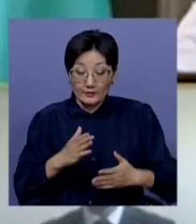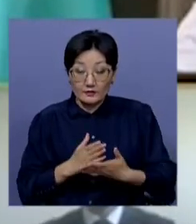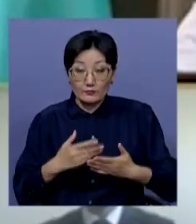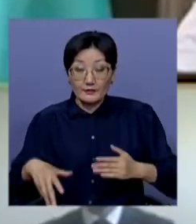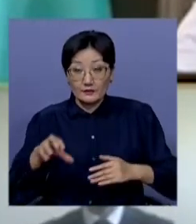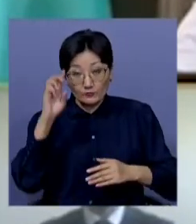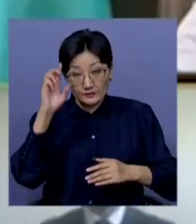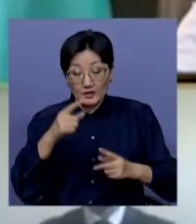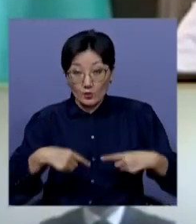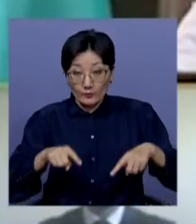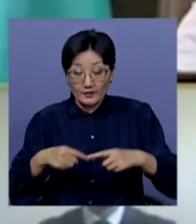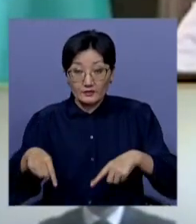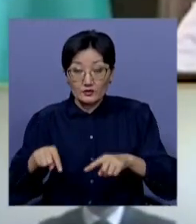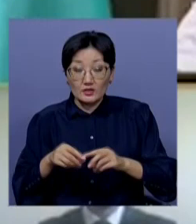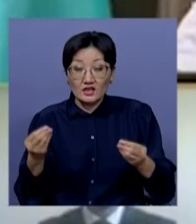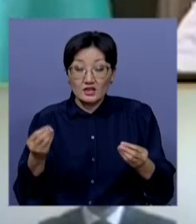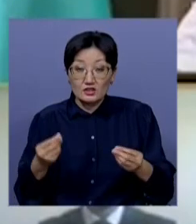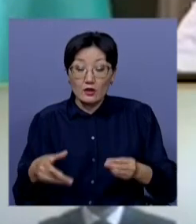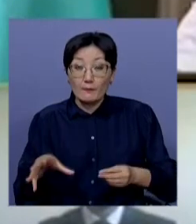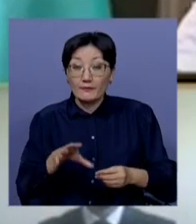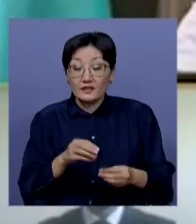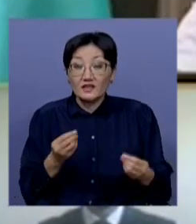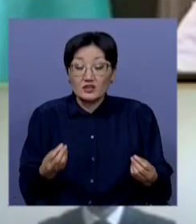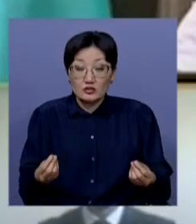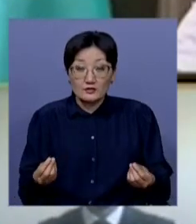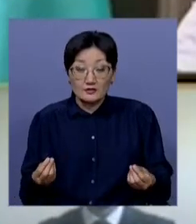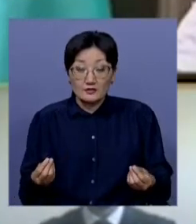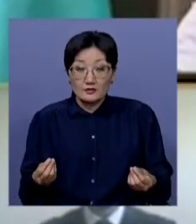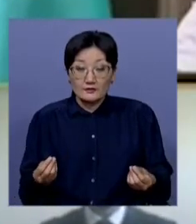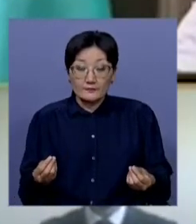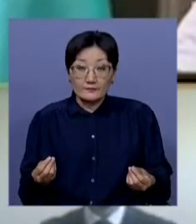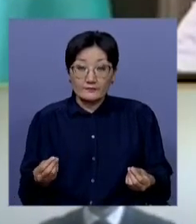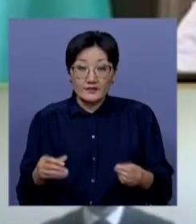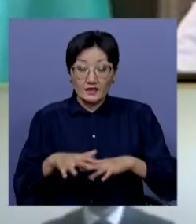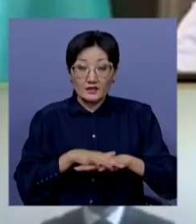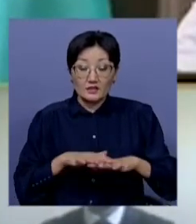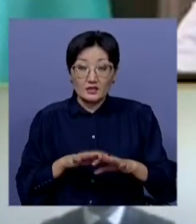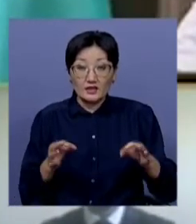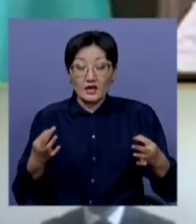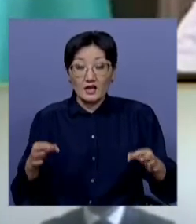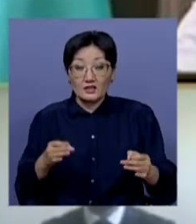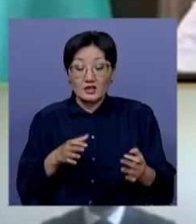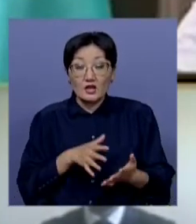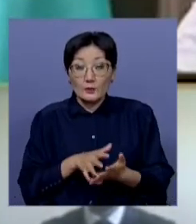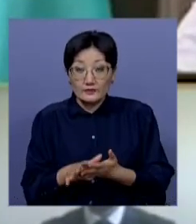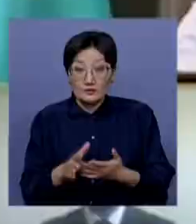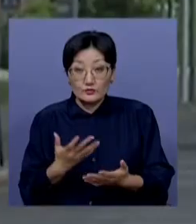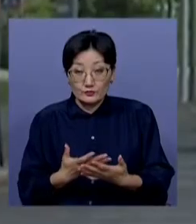барлық мемлекеттік органдардың қаражаттарының барлығы мынау халыққа ашық екенін көрсету